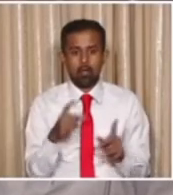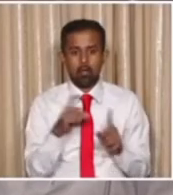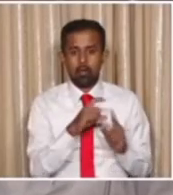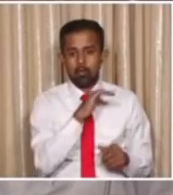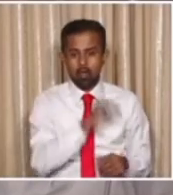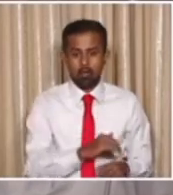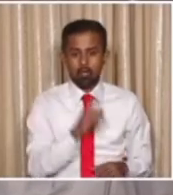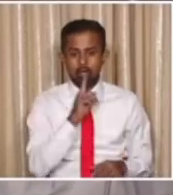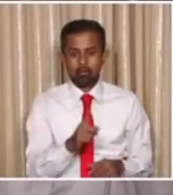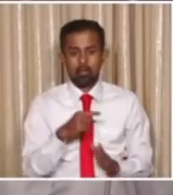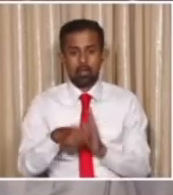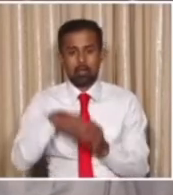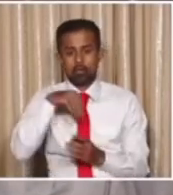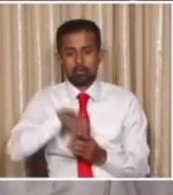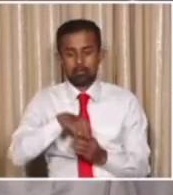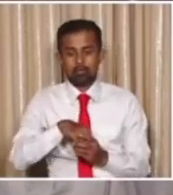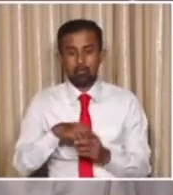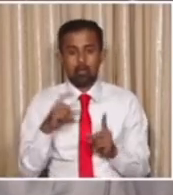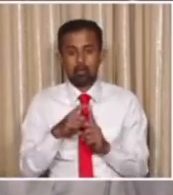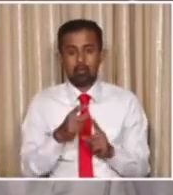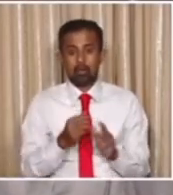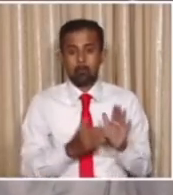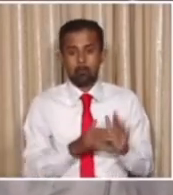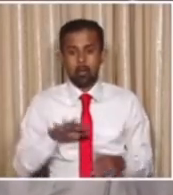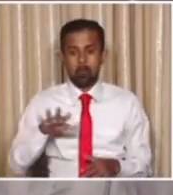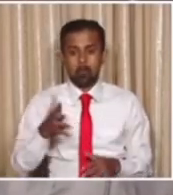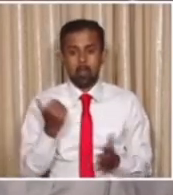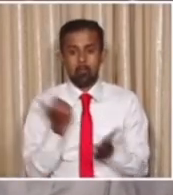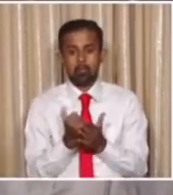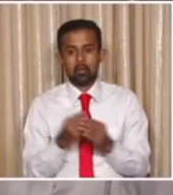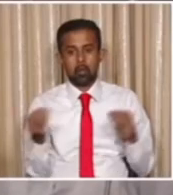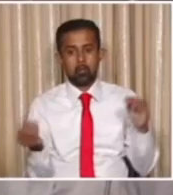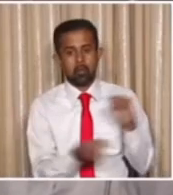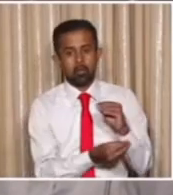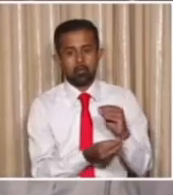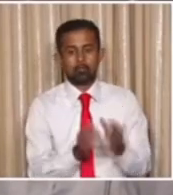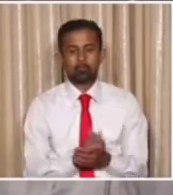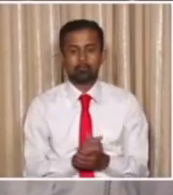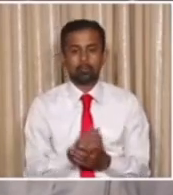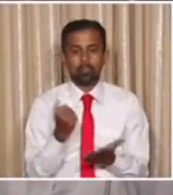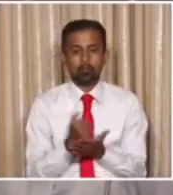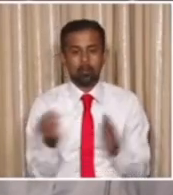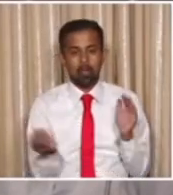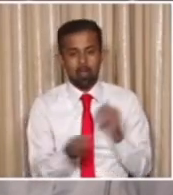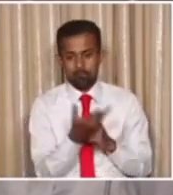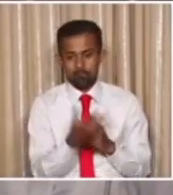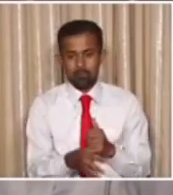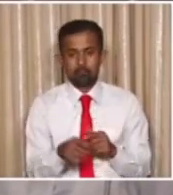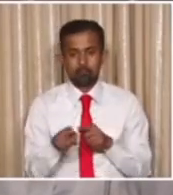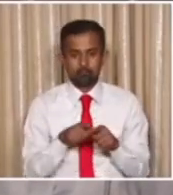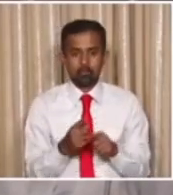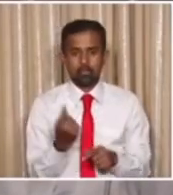පහල වැටෙනවා කිව්ව ගමන් රට තුල තිබිච්ච ඩොලර් මිලියන 500ක් බැංකුවලට ආවා. බැංකුවලට මේ වගේ